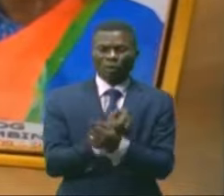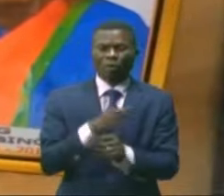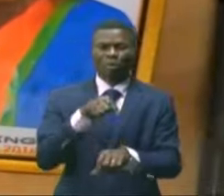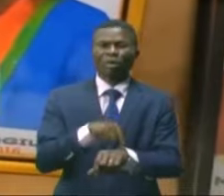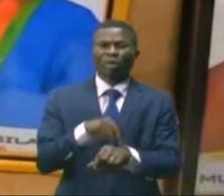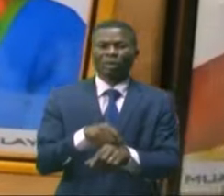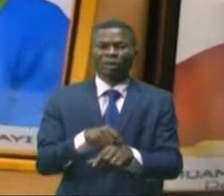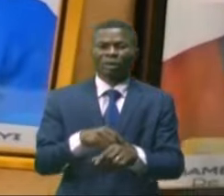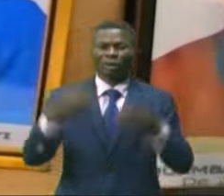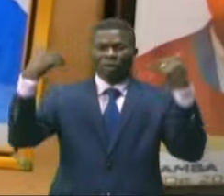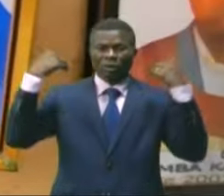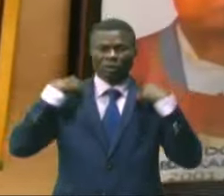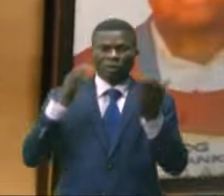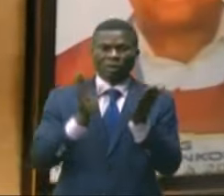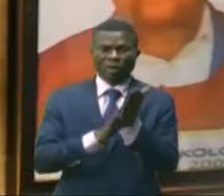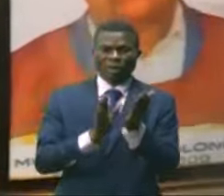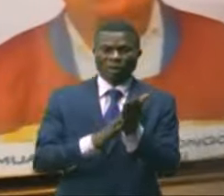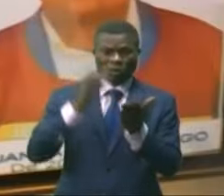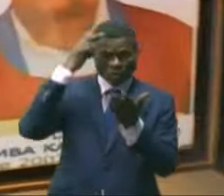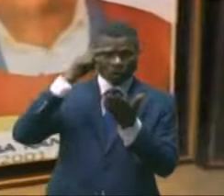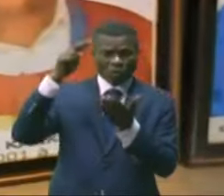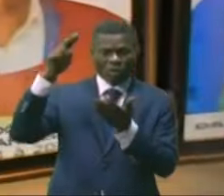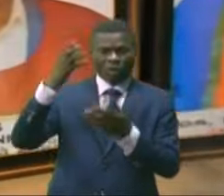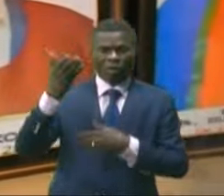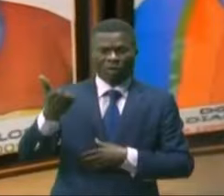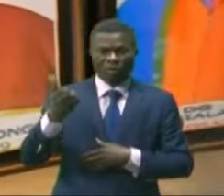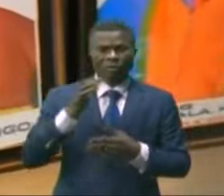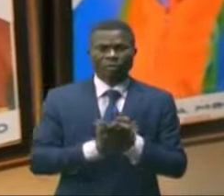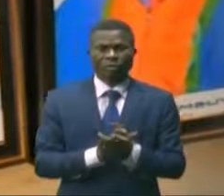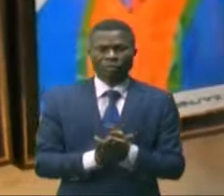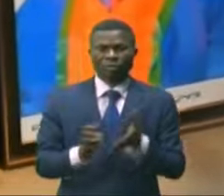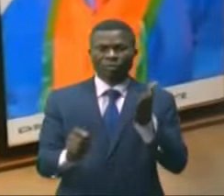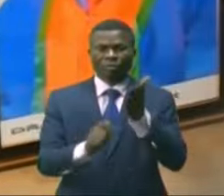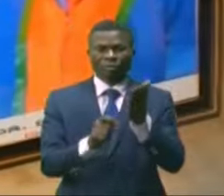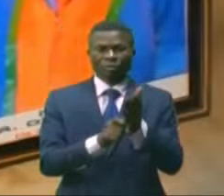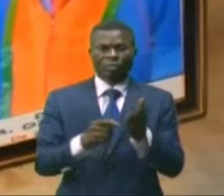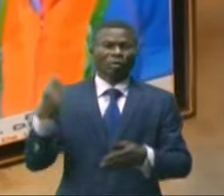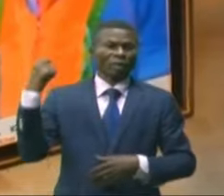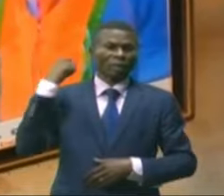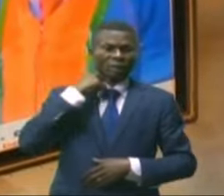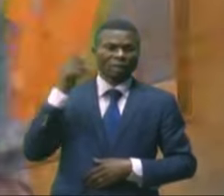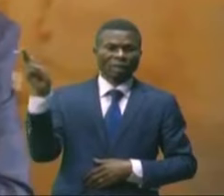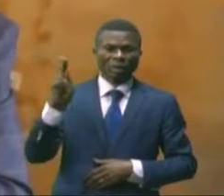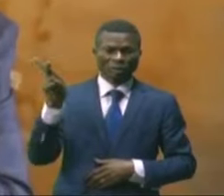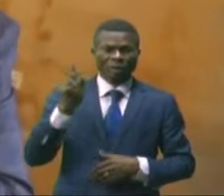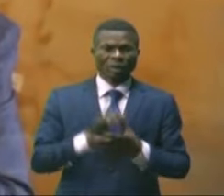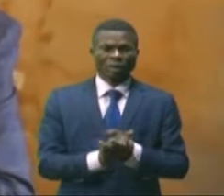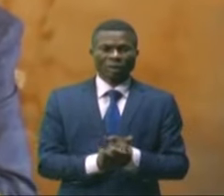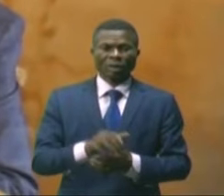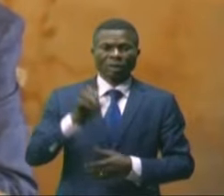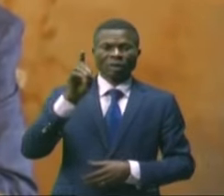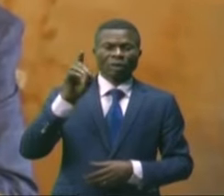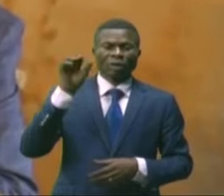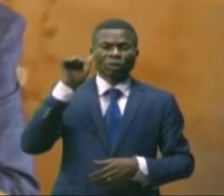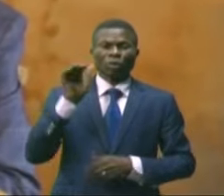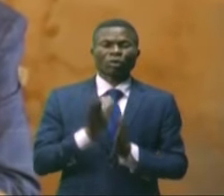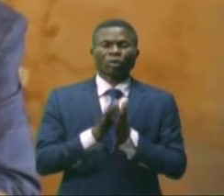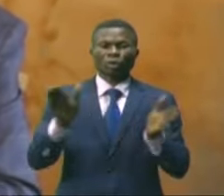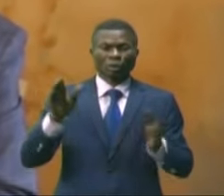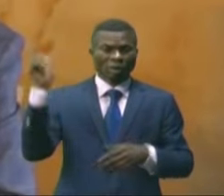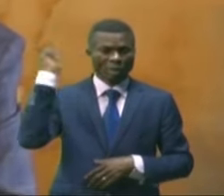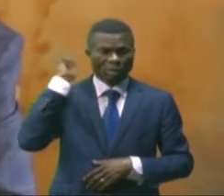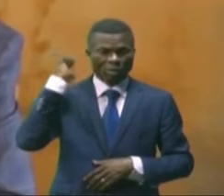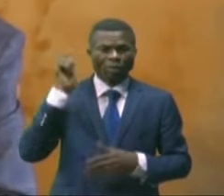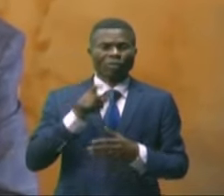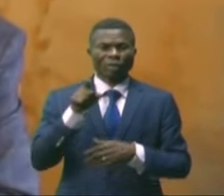à la tête de cette institution d'enseignement supérieur de technique médicale du Kassai, comme DG, le professeur Bosco